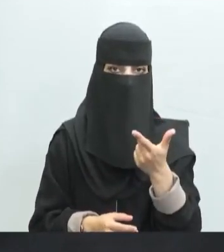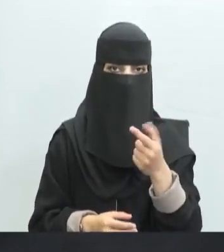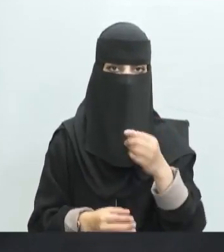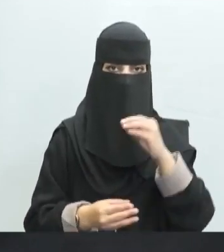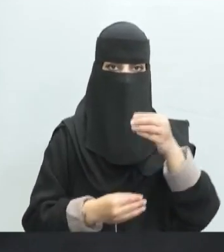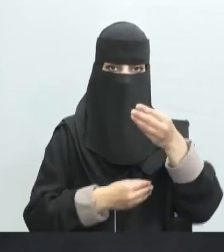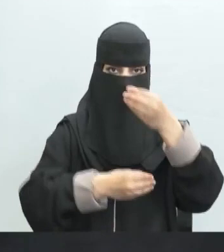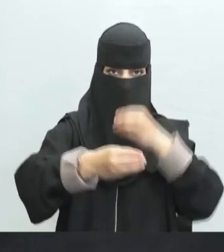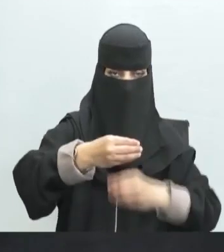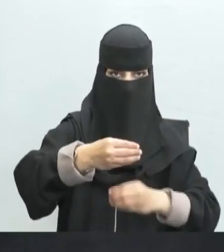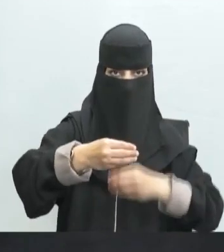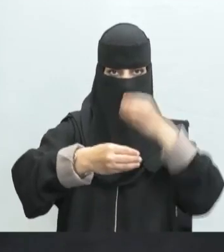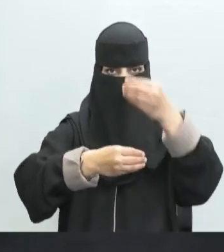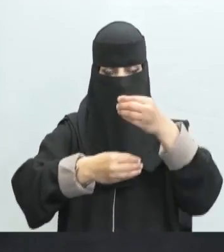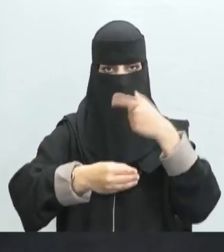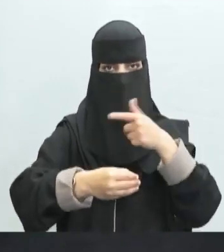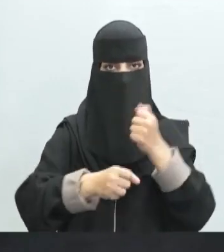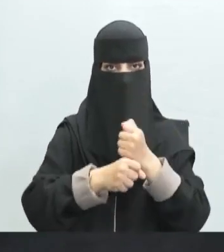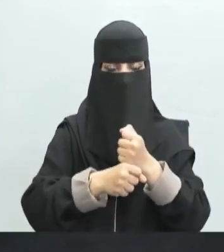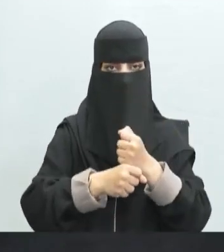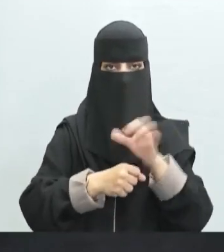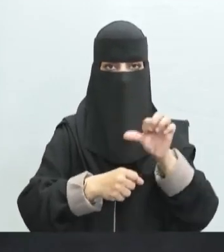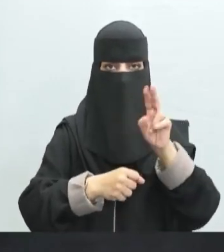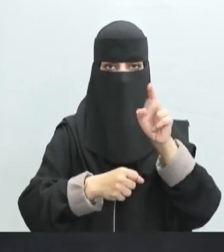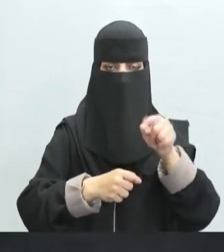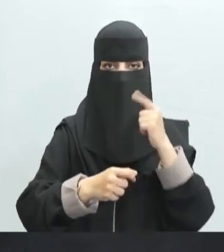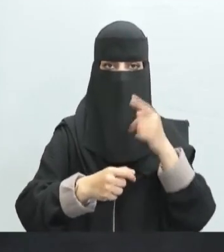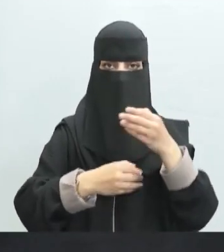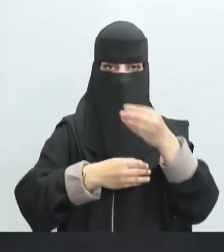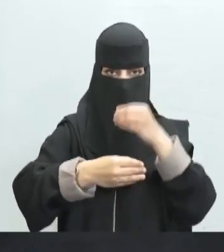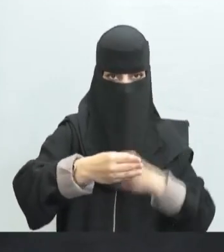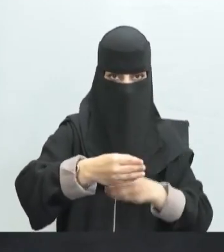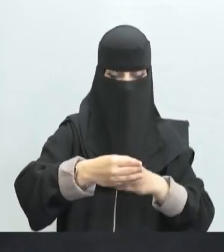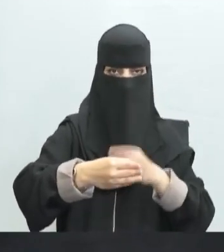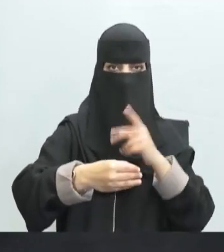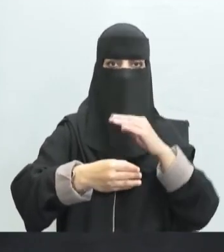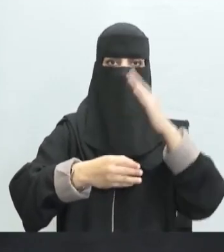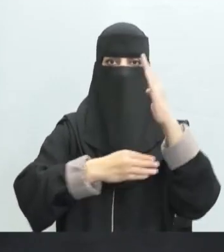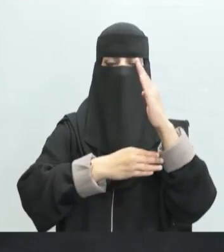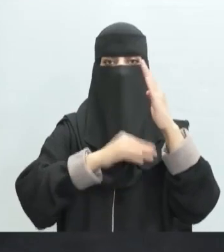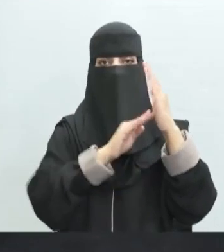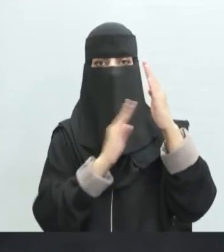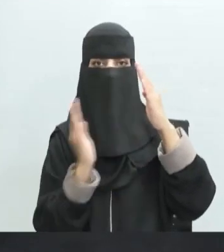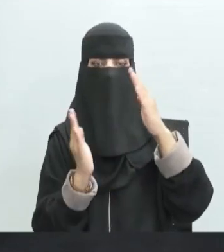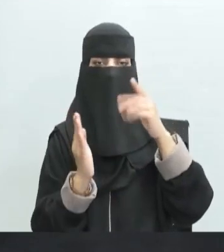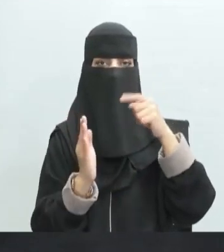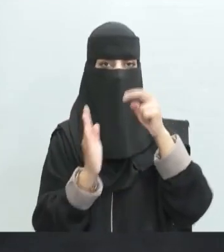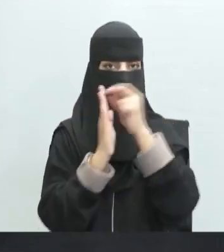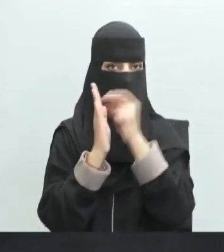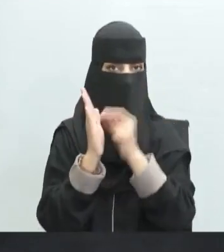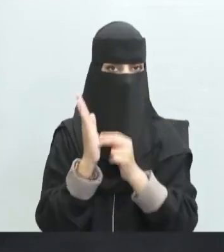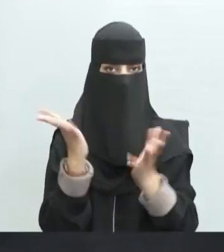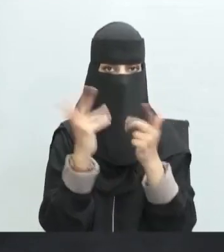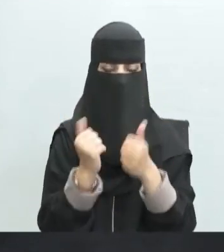مقلوبه الساين وبالتالي ستكون الوتر على المقابل الوتر على المقابل هذه القوانين